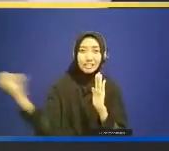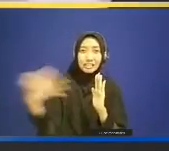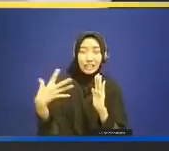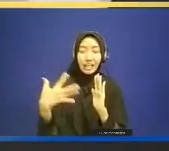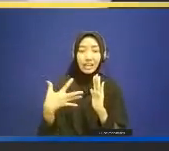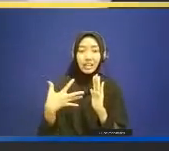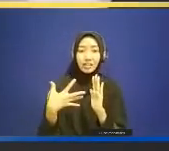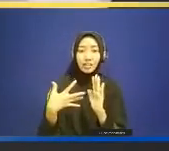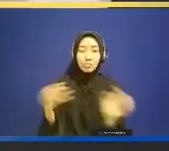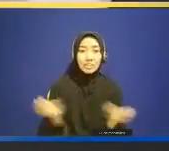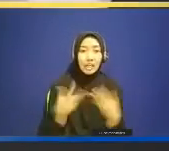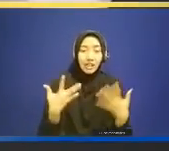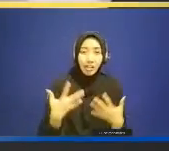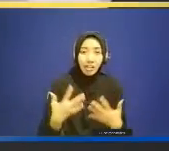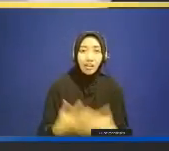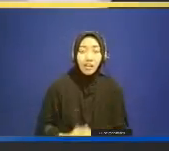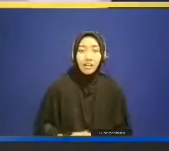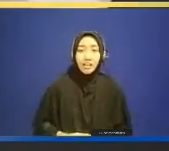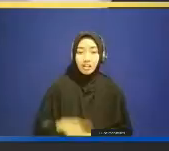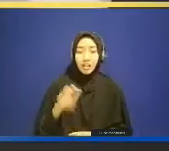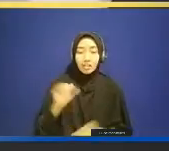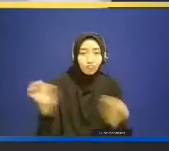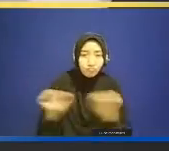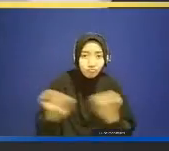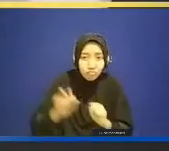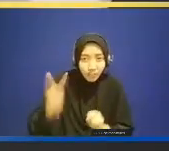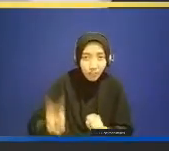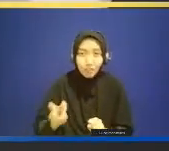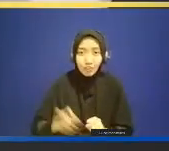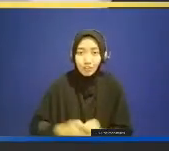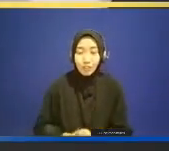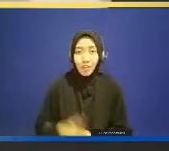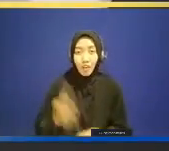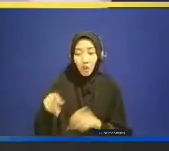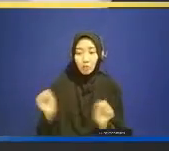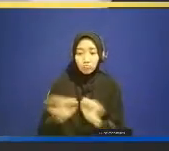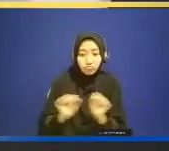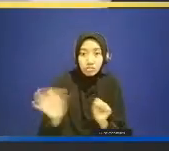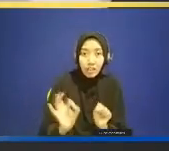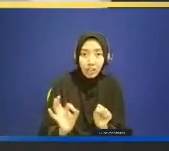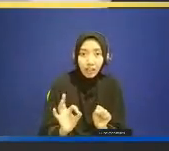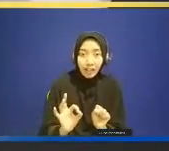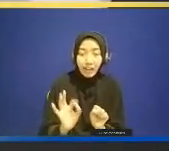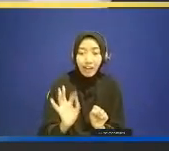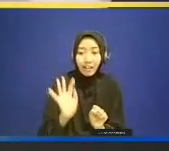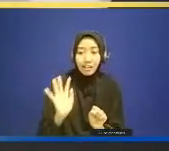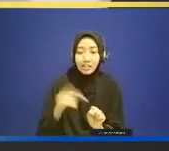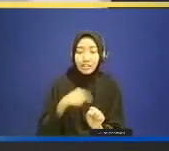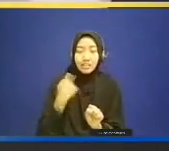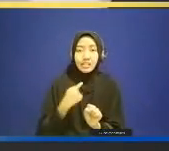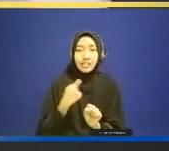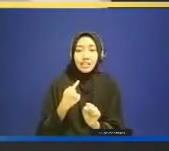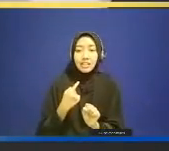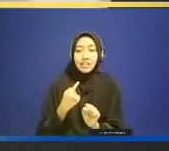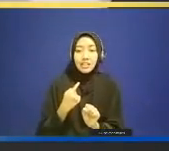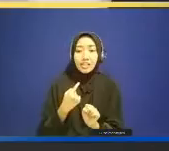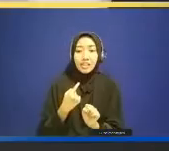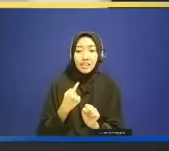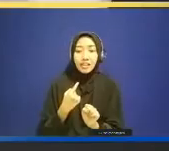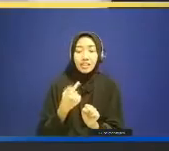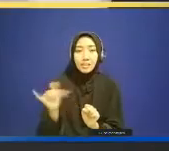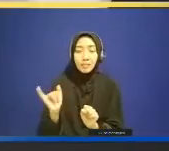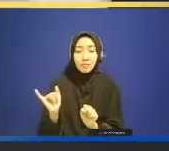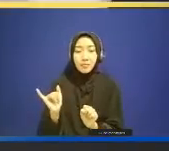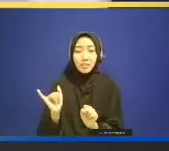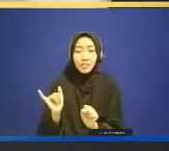sebanyak Saudi Negeri Ini dia harus segera gitu ya harus segera kalau enggak segera maka kemudian kita taruhannya